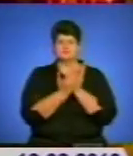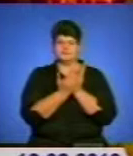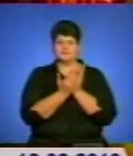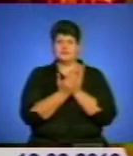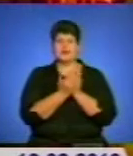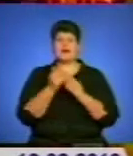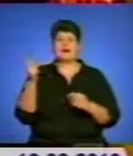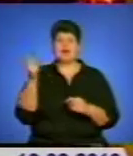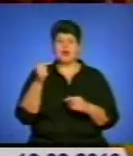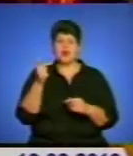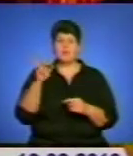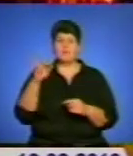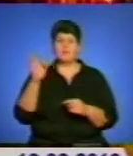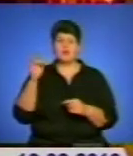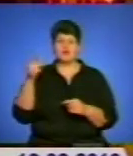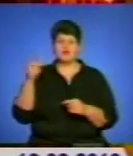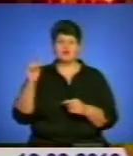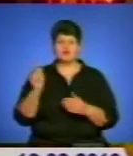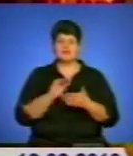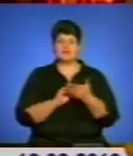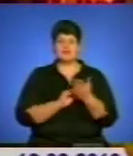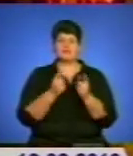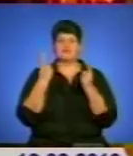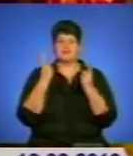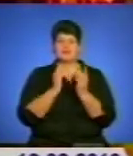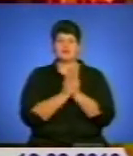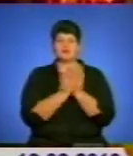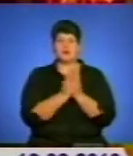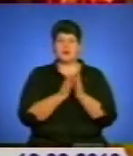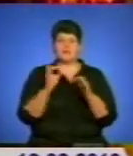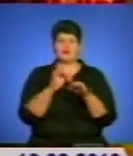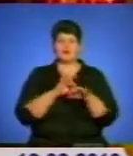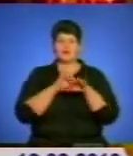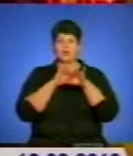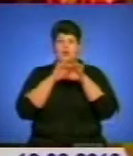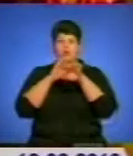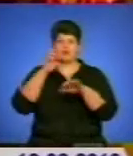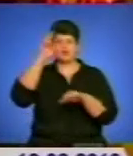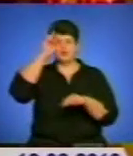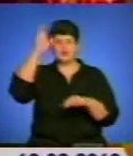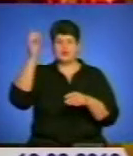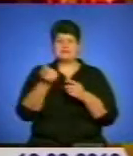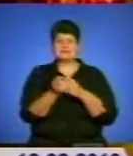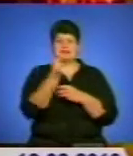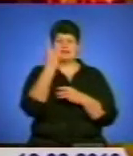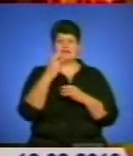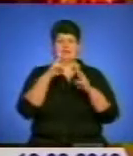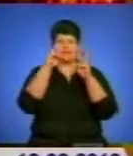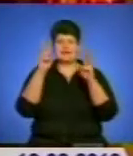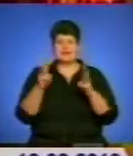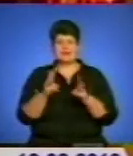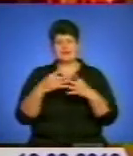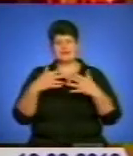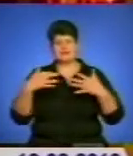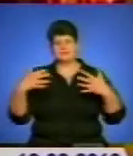І Григорій Богослов написав велику працю по проходженню Бога, про явлення Тройці і таке